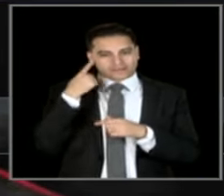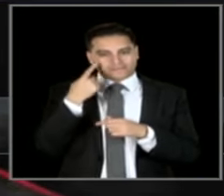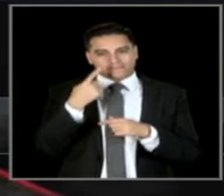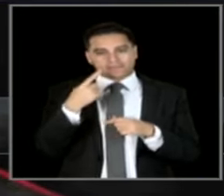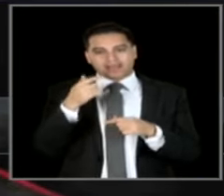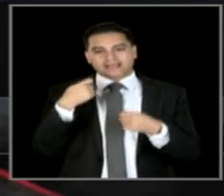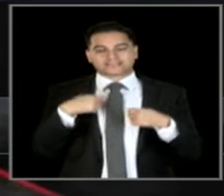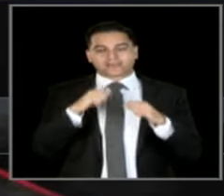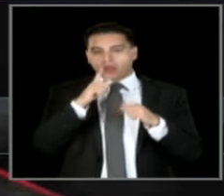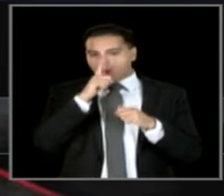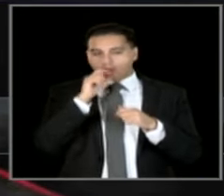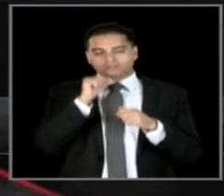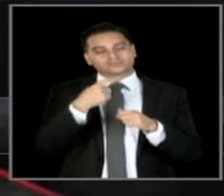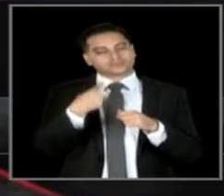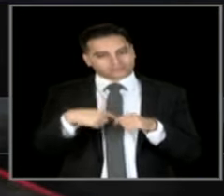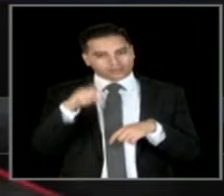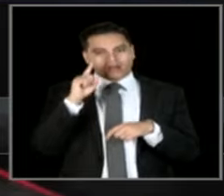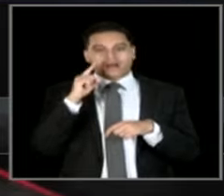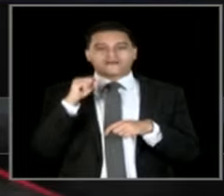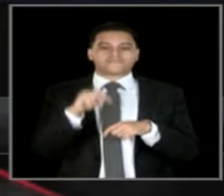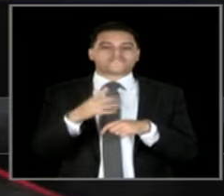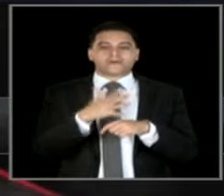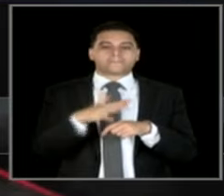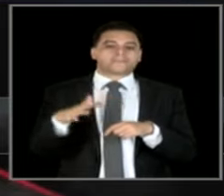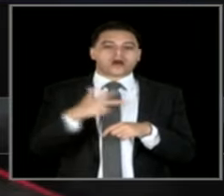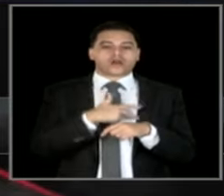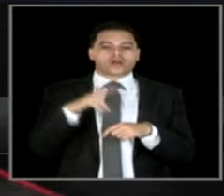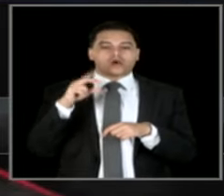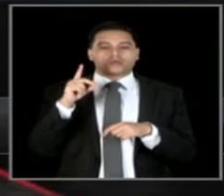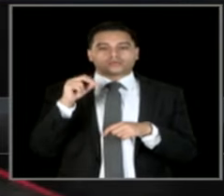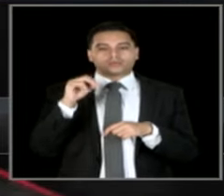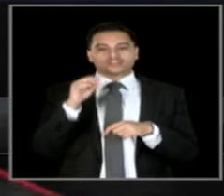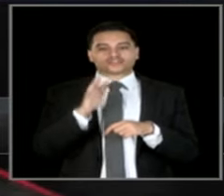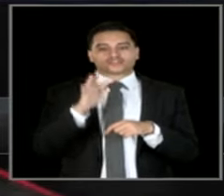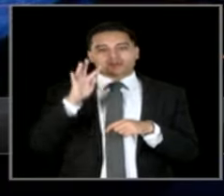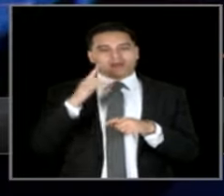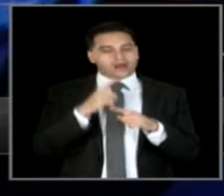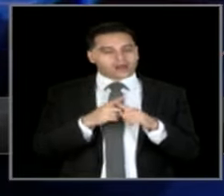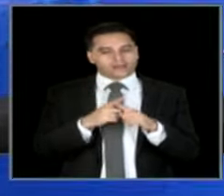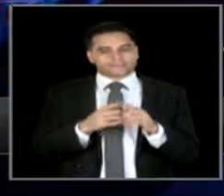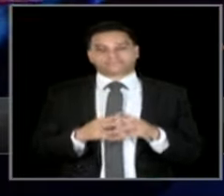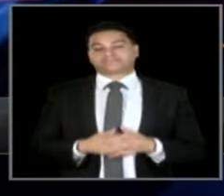اسباني صح يصب نهر الاردن في احد البحار فما هو شمال